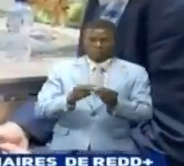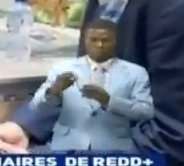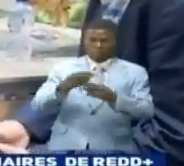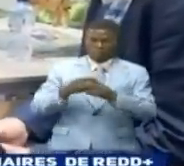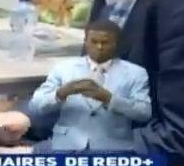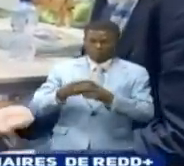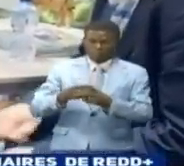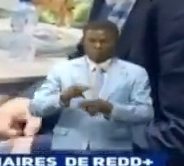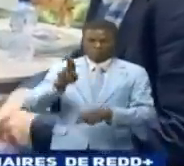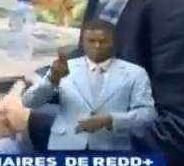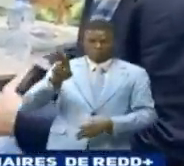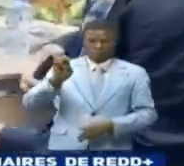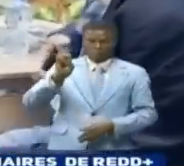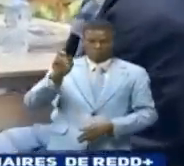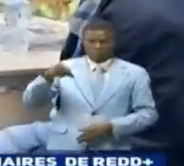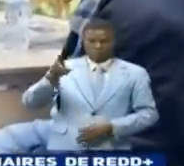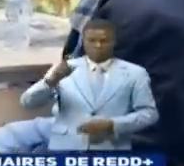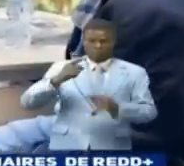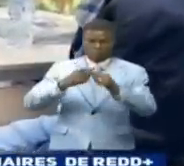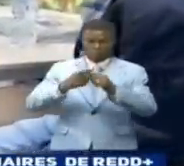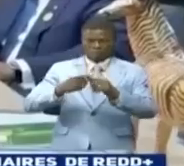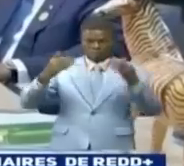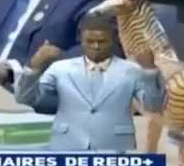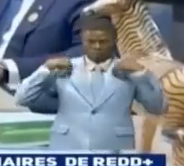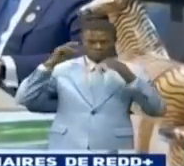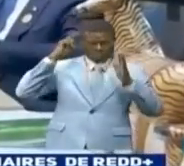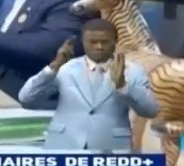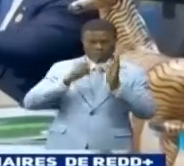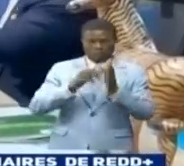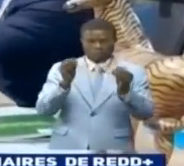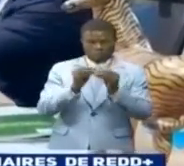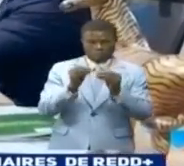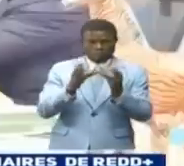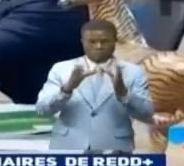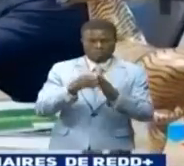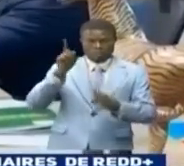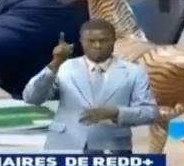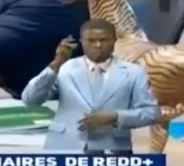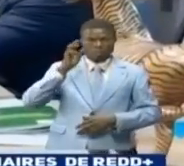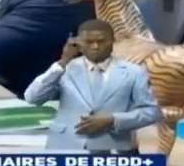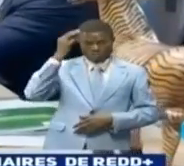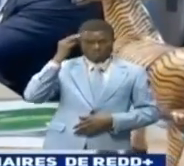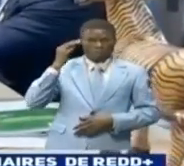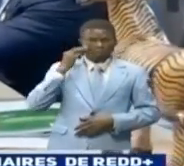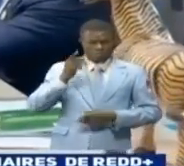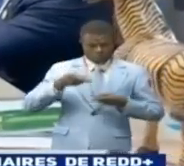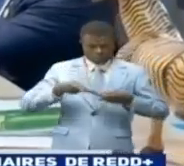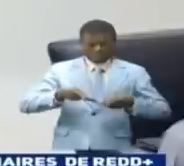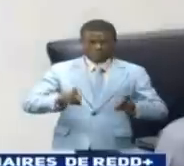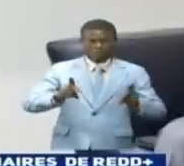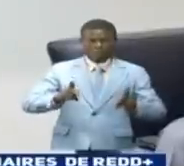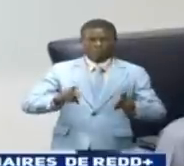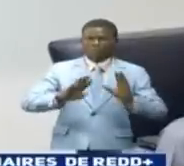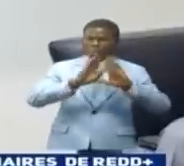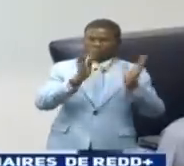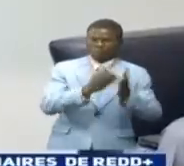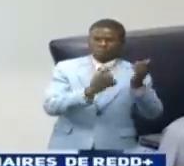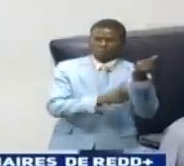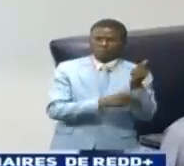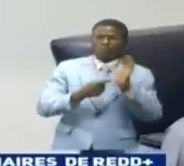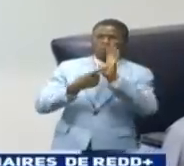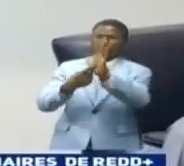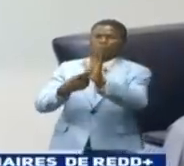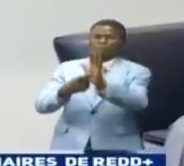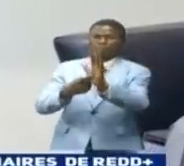RED+. En tant que chef de délégation, cette rencontre avec les chefs du gouvernement a permis à son équipe de lui présenter